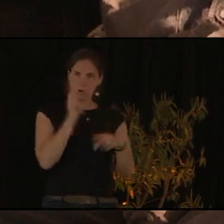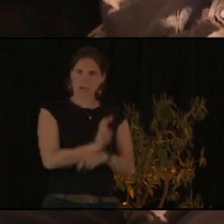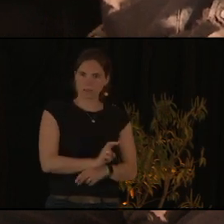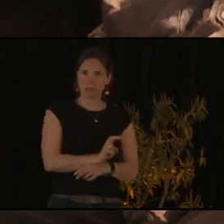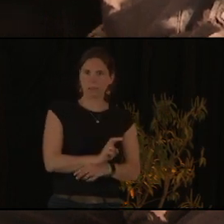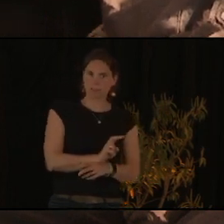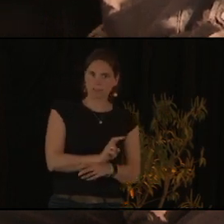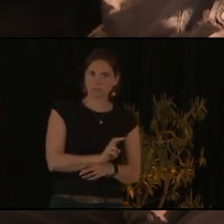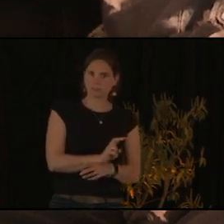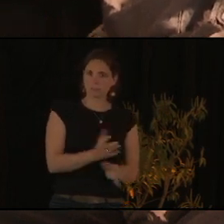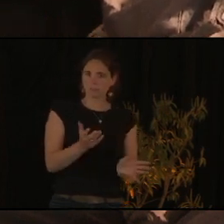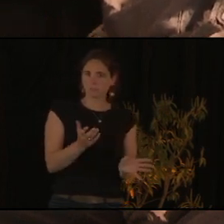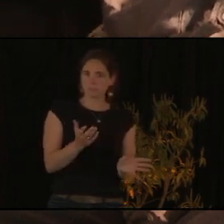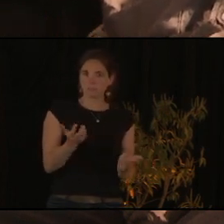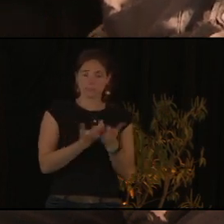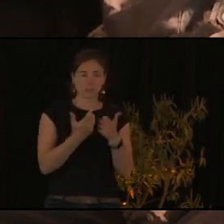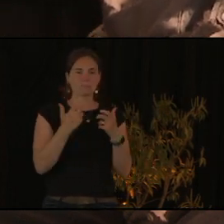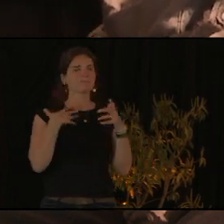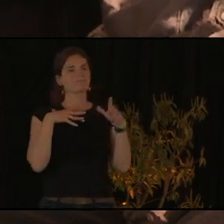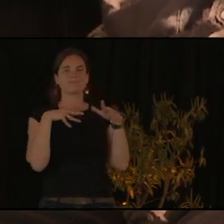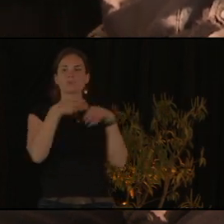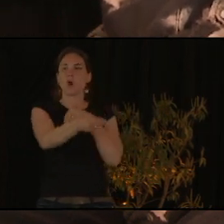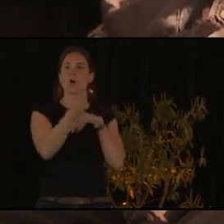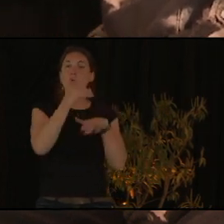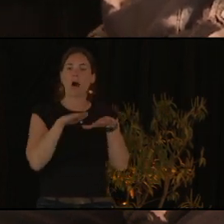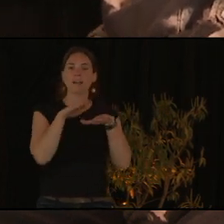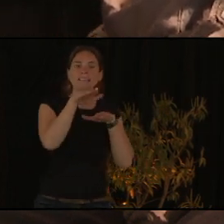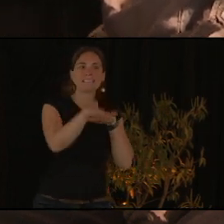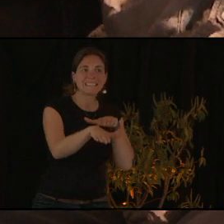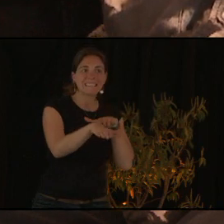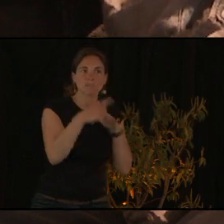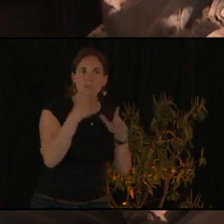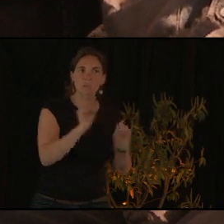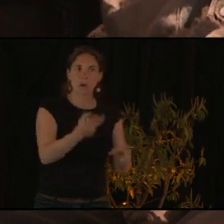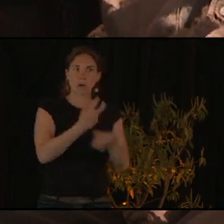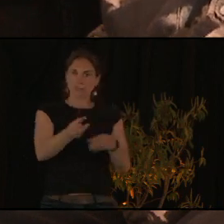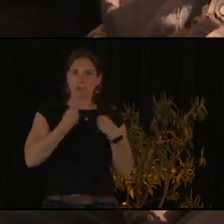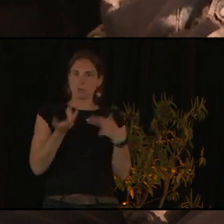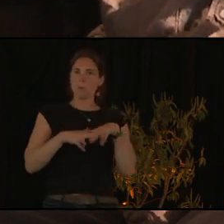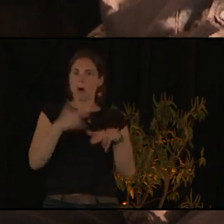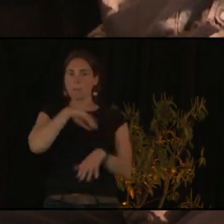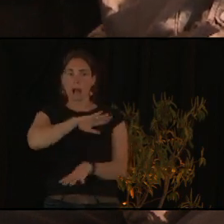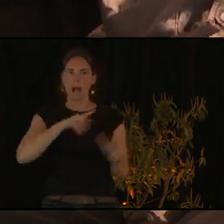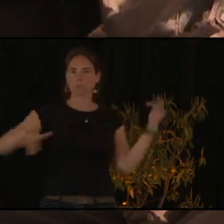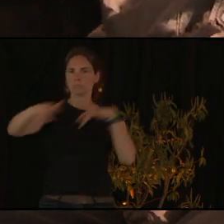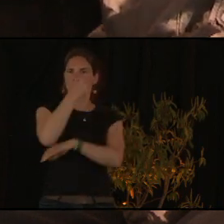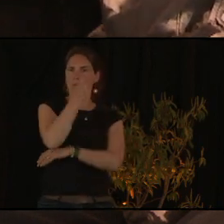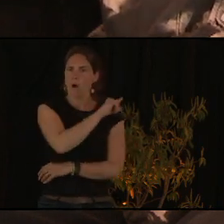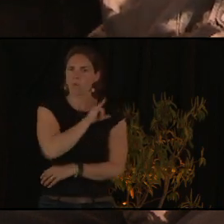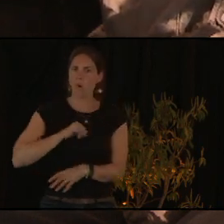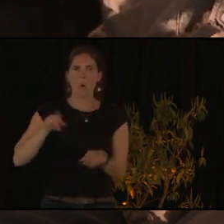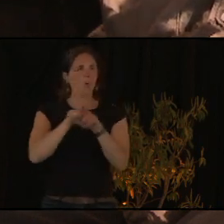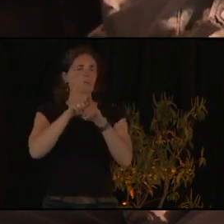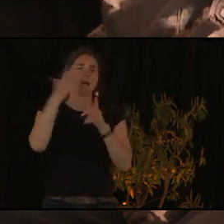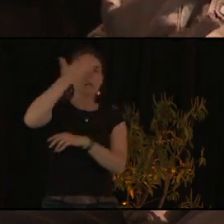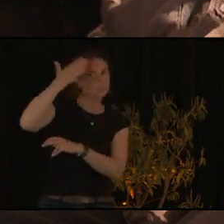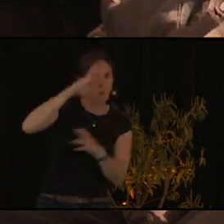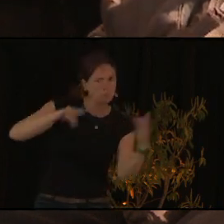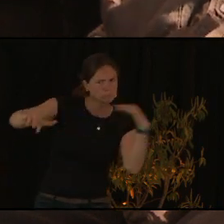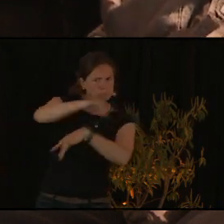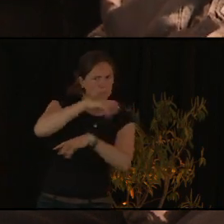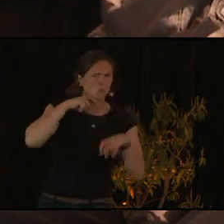que mettre un orteil dehors est se mettre quasiment en danger de mort à cause du froid, à cause des animaux prédateurs,